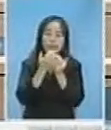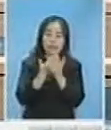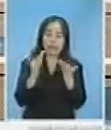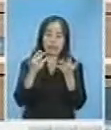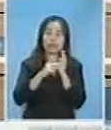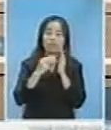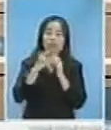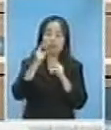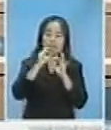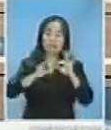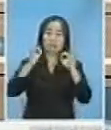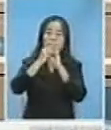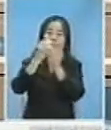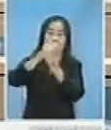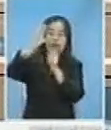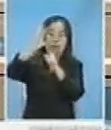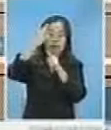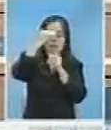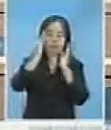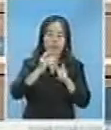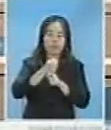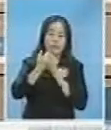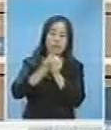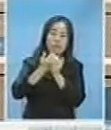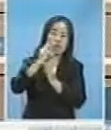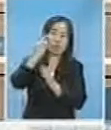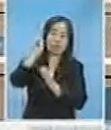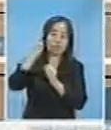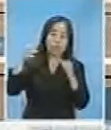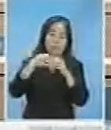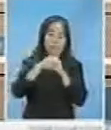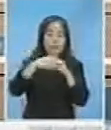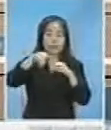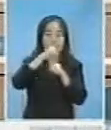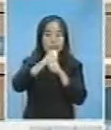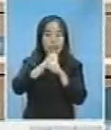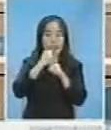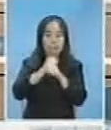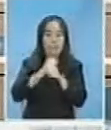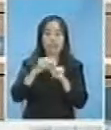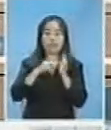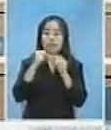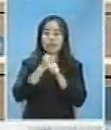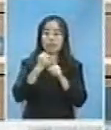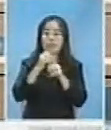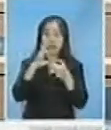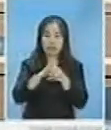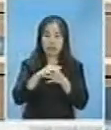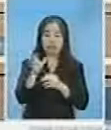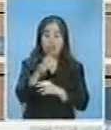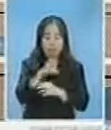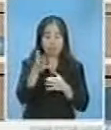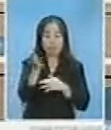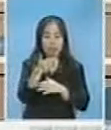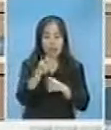ดังนั้นเราจะเปลี่ยนต้องเอาเงินตรงนี้นะครับเพื่อจะไปส่งเสริมการสร้างกลุ่มอาชีพการปล่อยกุ้งโดยเฉพาะก่อยปล่อยปลาในทะเลอาบสงขลานะ